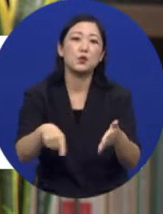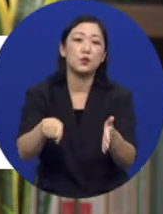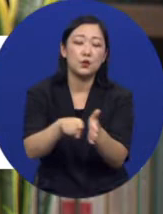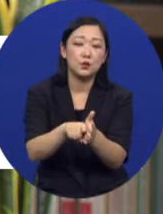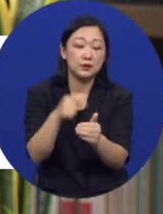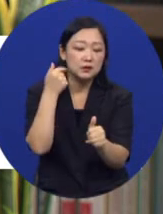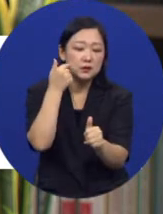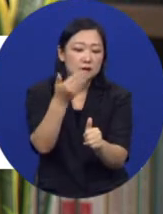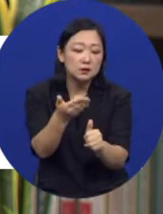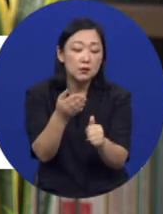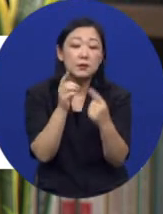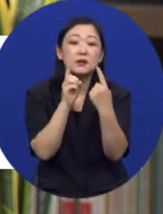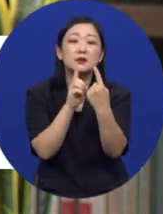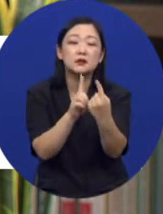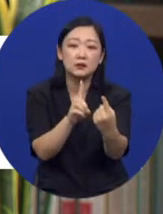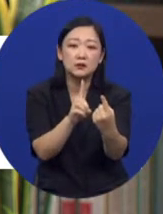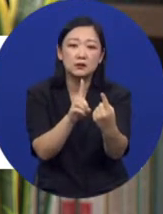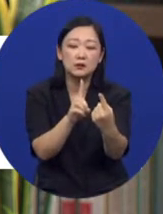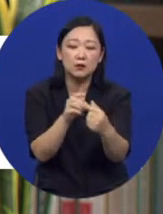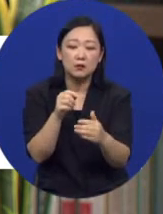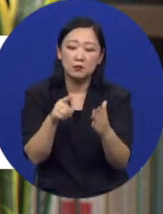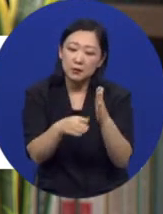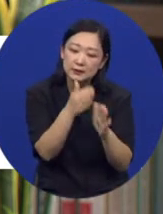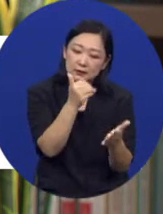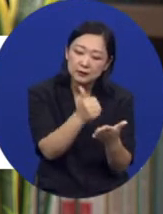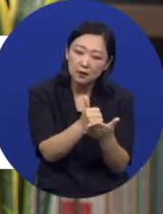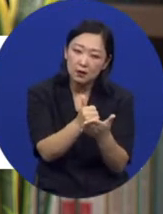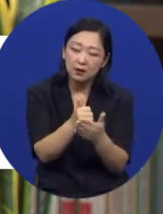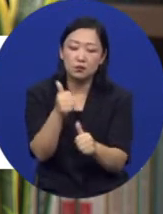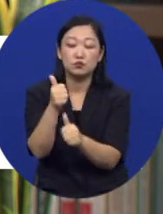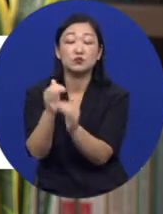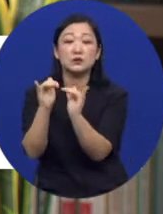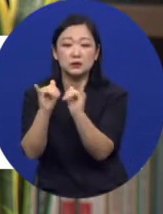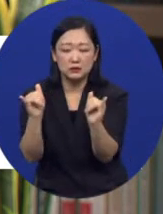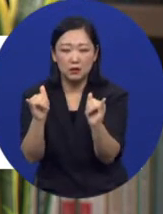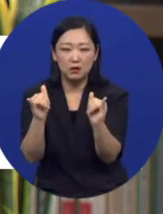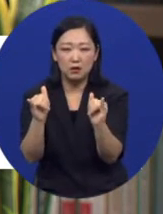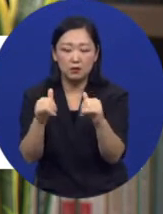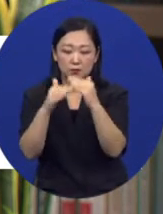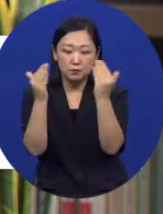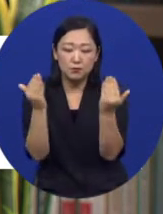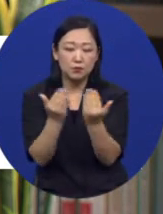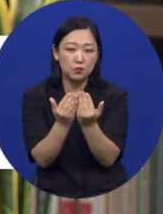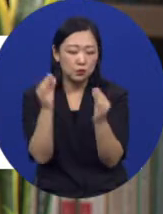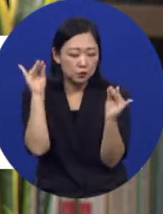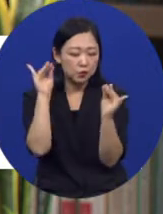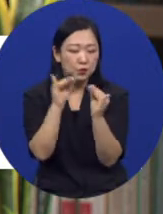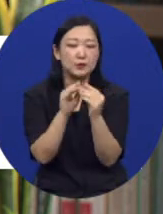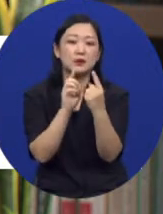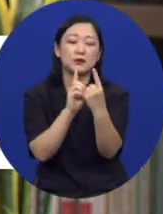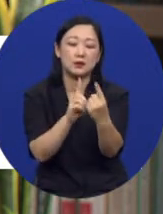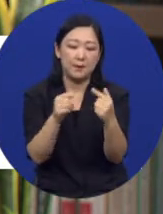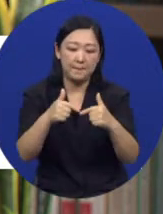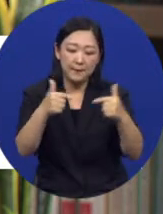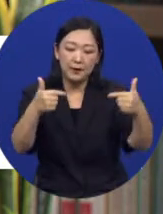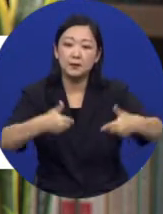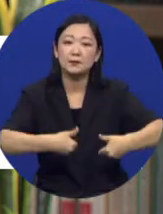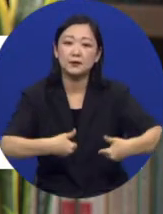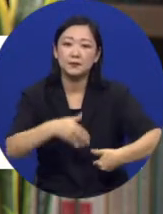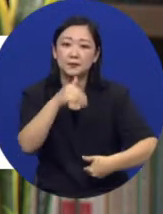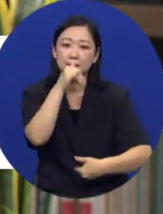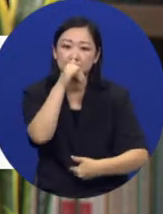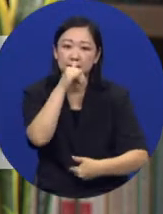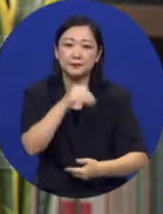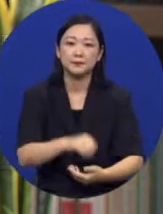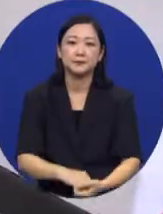그 인사청문 대상인 뭐 행정시장이라든지 정무부지사까지 인사청문 동의 대상으로 확대할 필요가 있다고